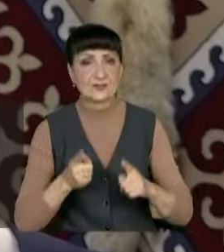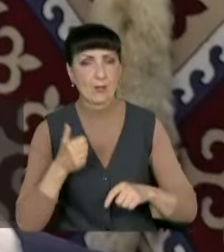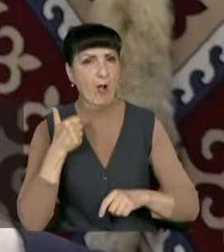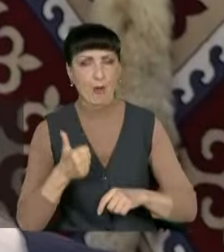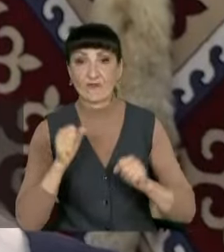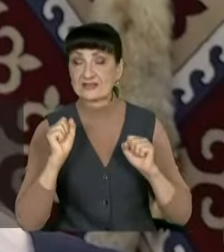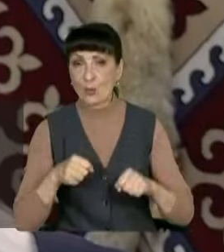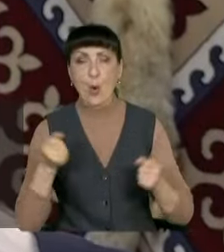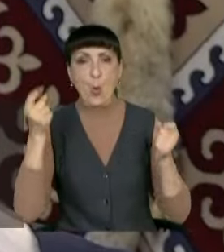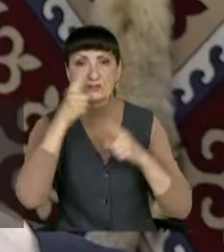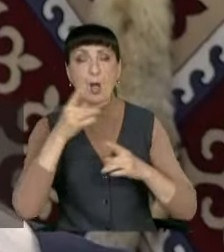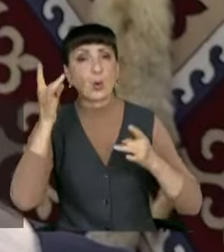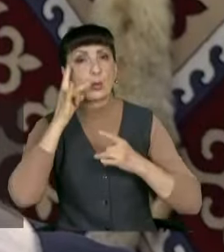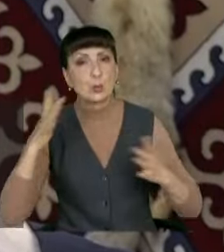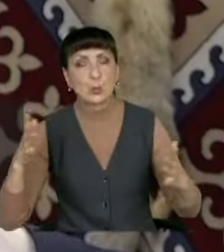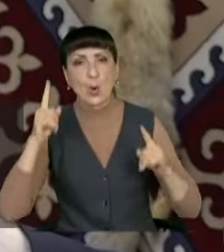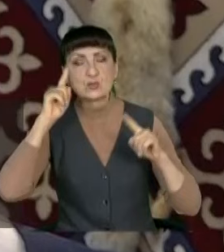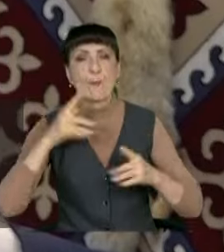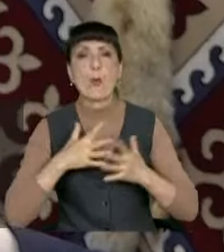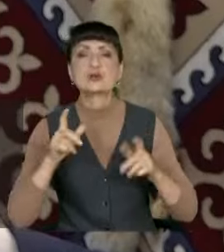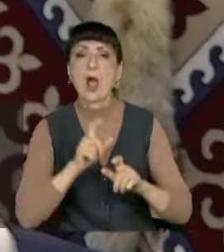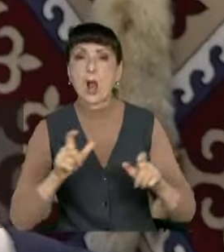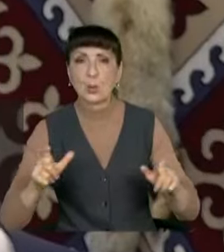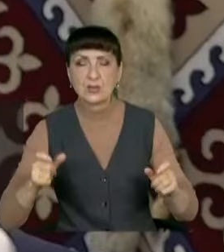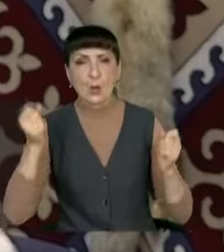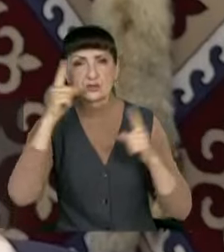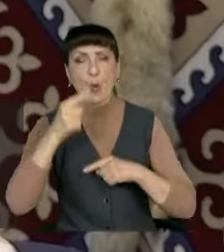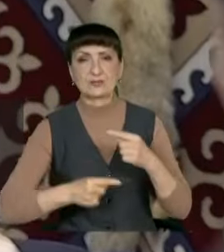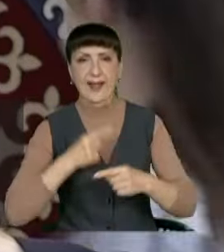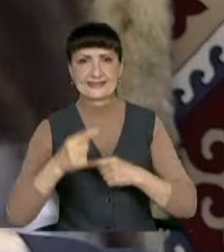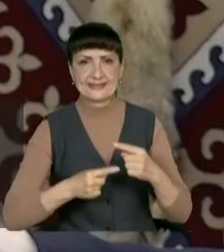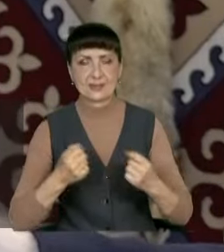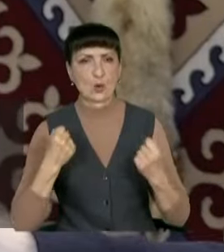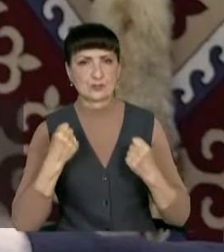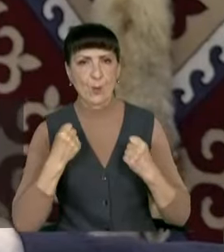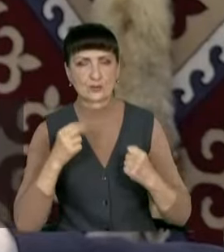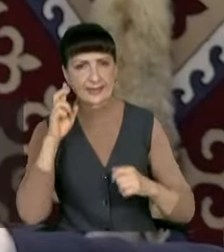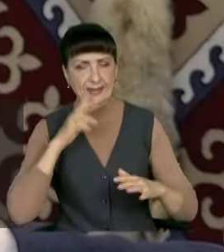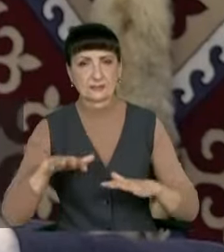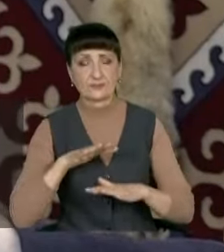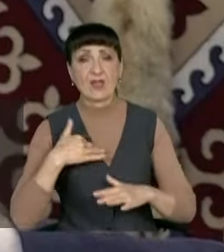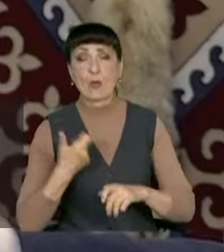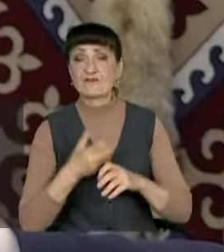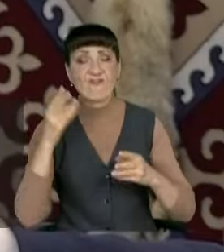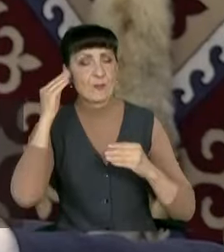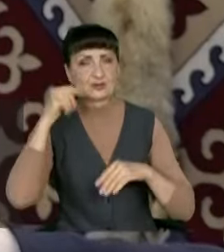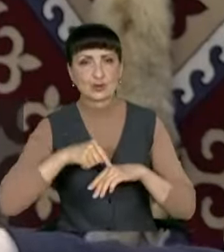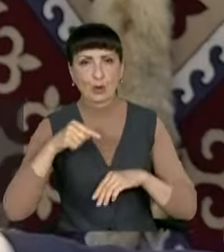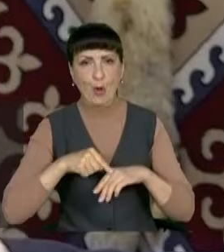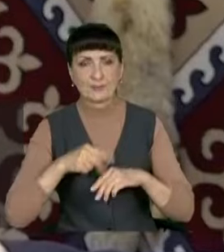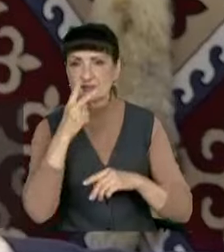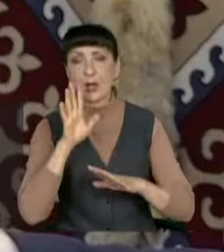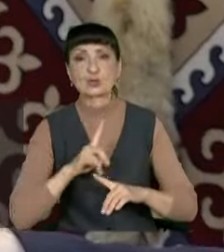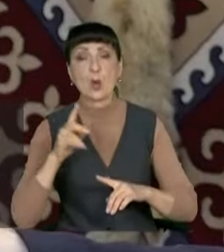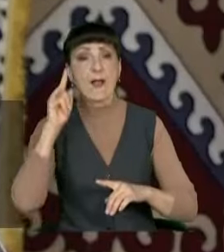хорошая возможность узнать о культуре, узнать больше о людях и узнать о традициях, о спорте и стране. Я очень впечатлен тем, что, несмотря на то,